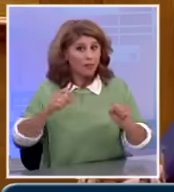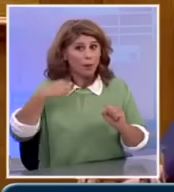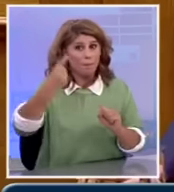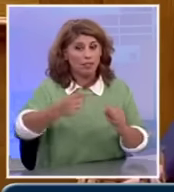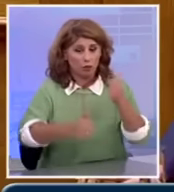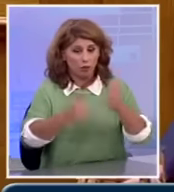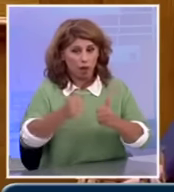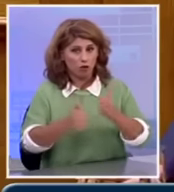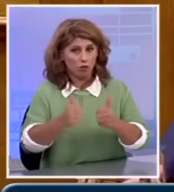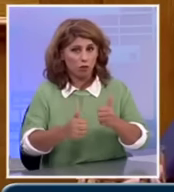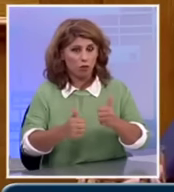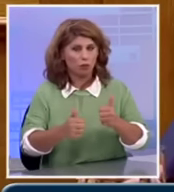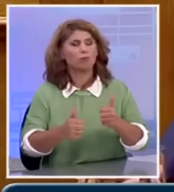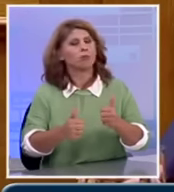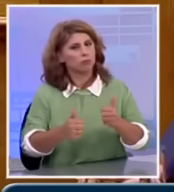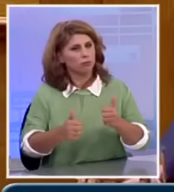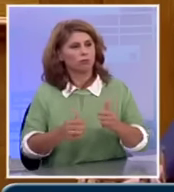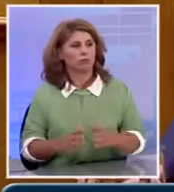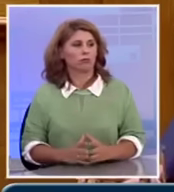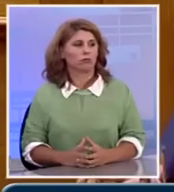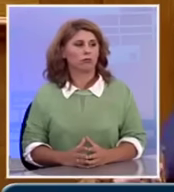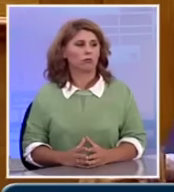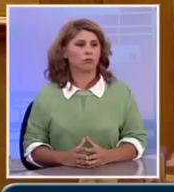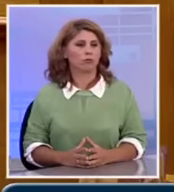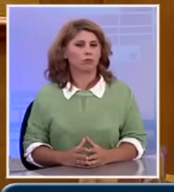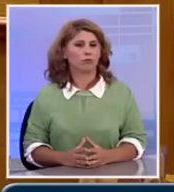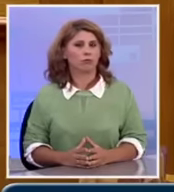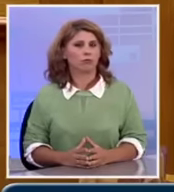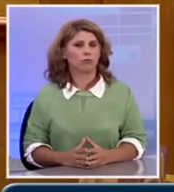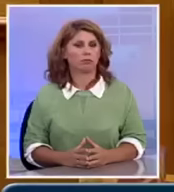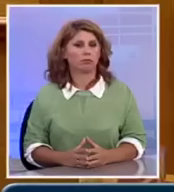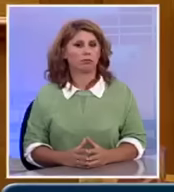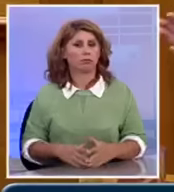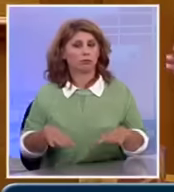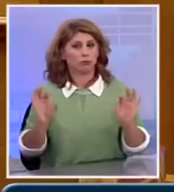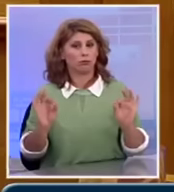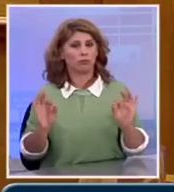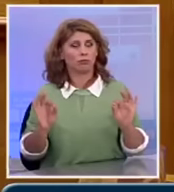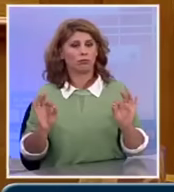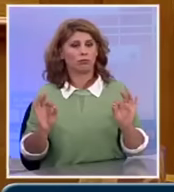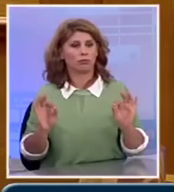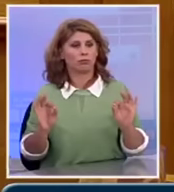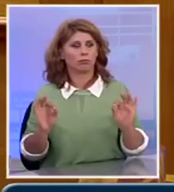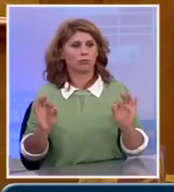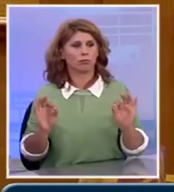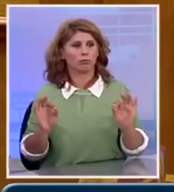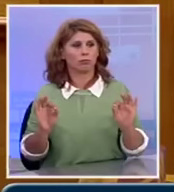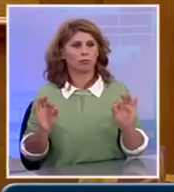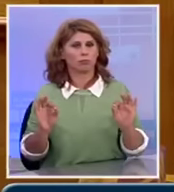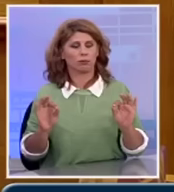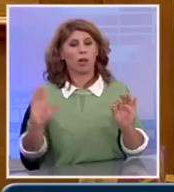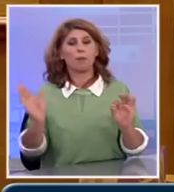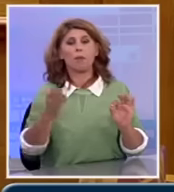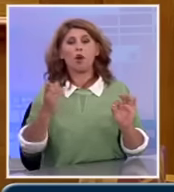διαγωνισμό ανοίξανε με έναν καταιγιστικό ορυμαγδό από όλα τα μέσα τα οποία